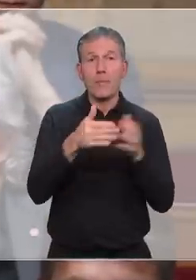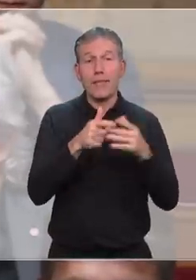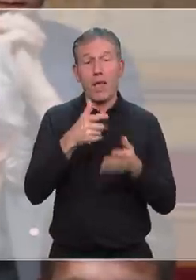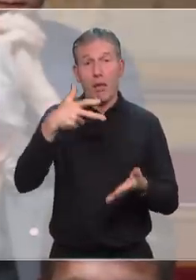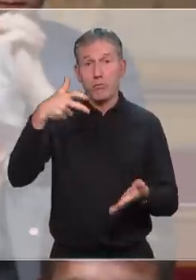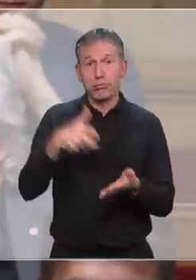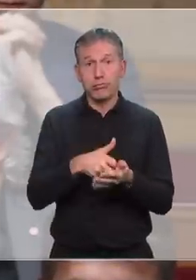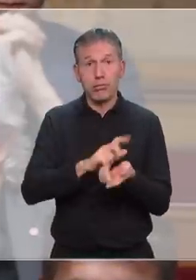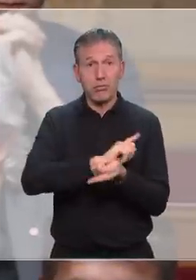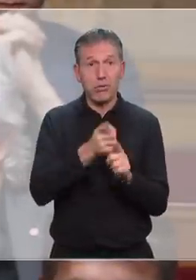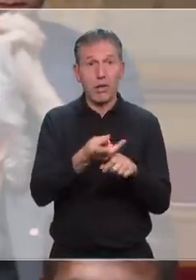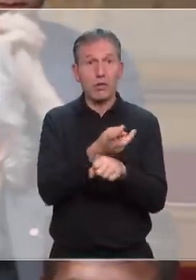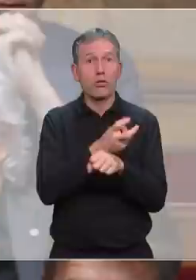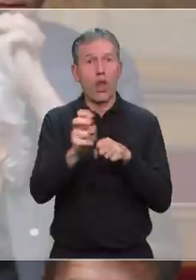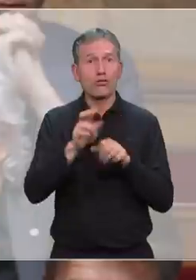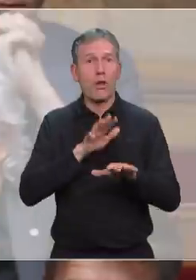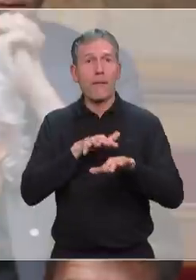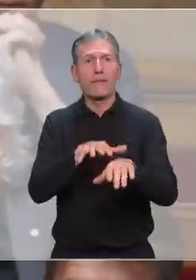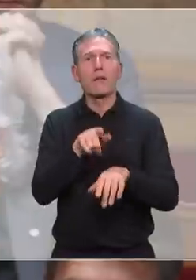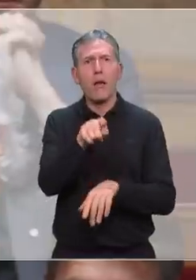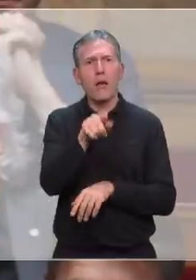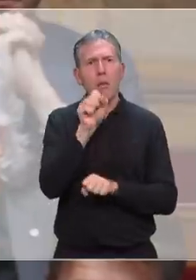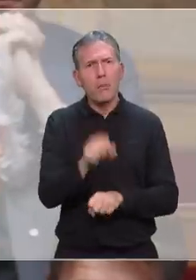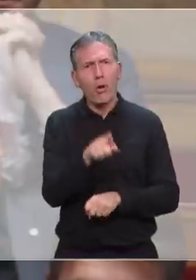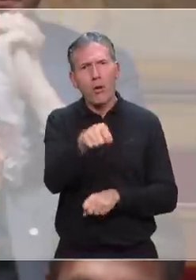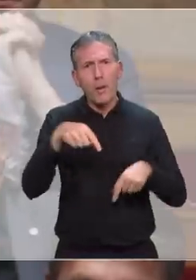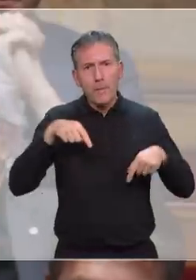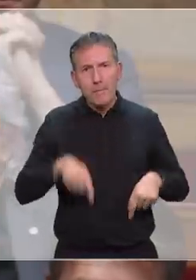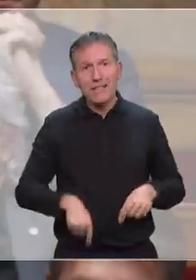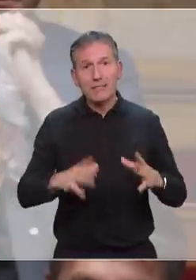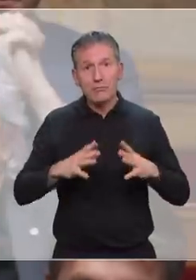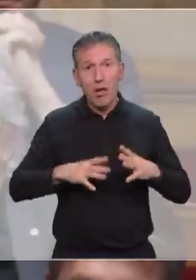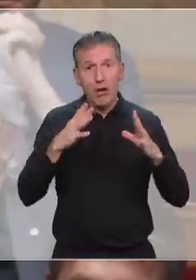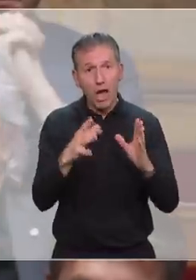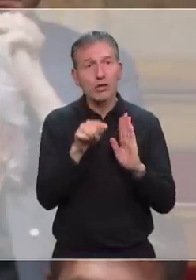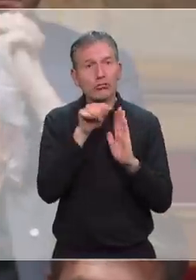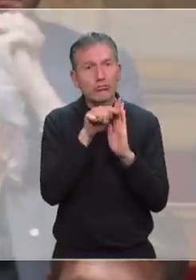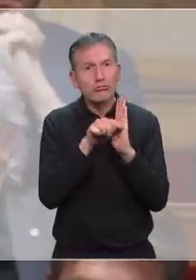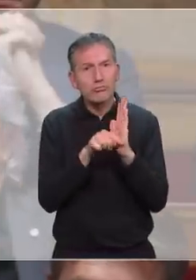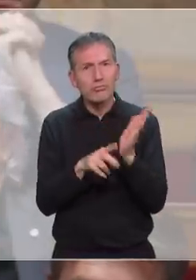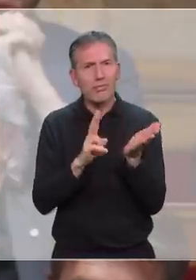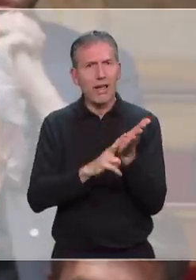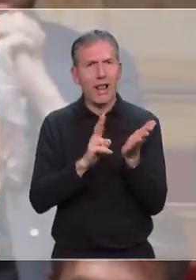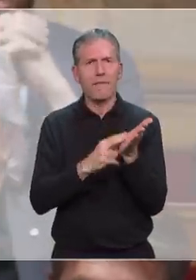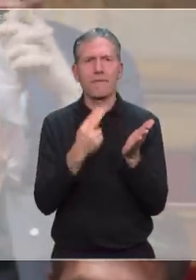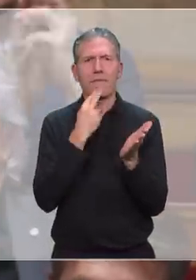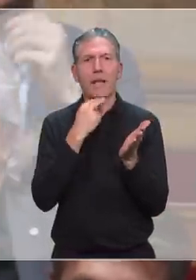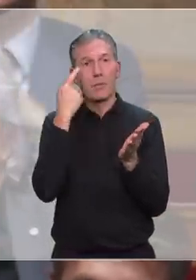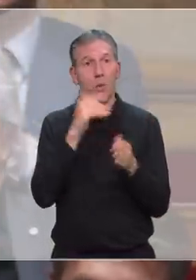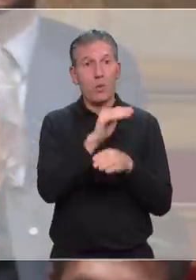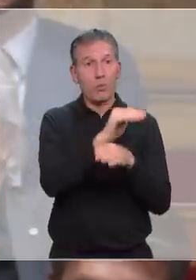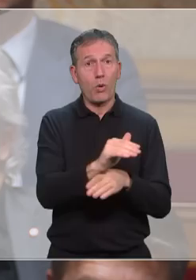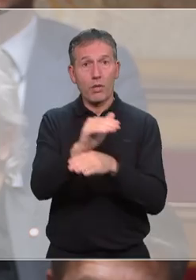et en danger qui manifeste aujourd'hui. Pouvez-vous donc, Monsieur le ministre, vous engager à prendre des mesures réellement efficaces pour protéger